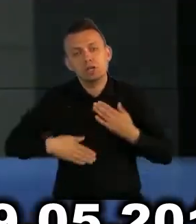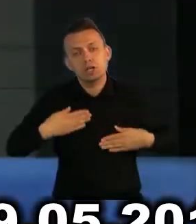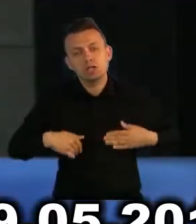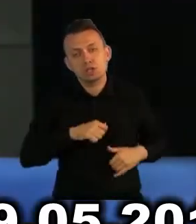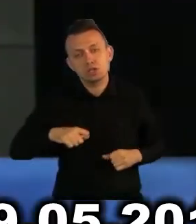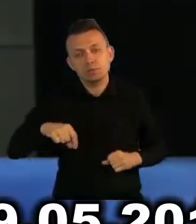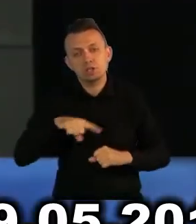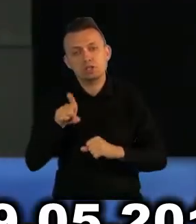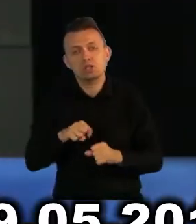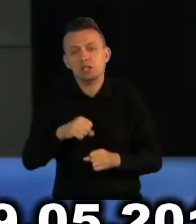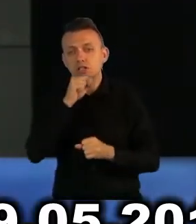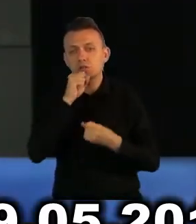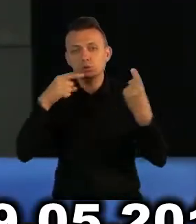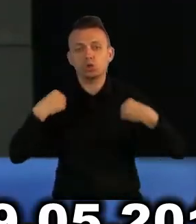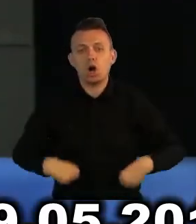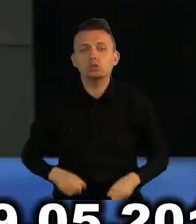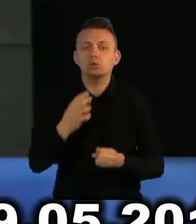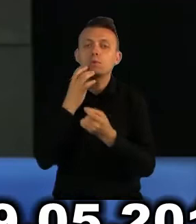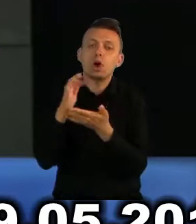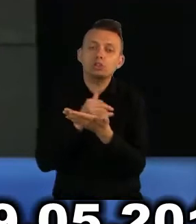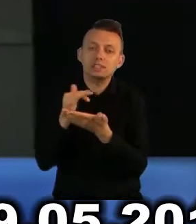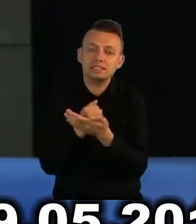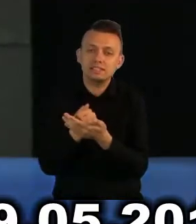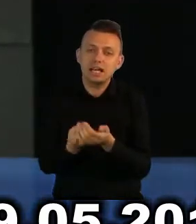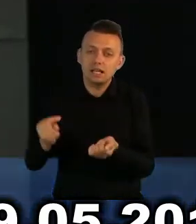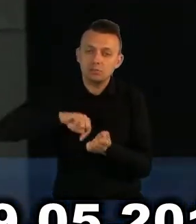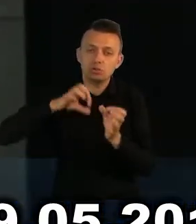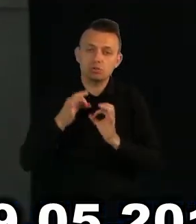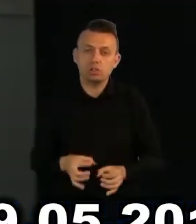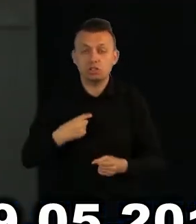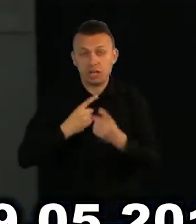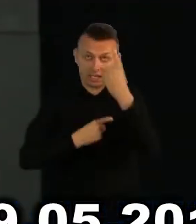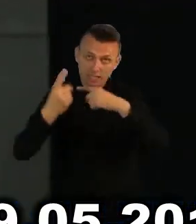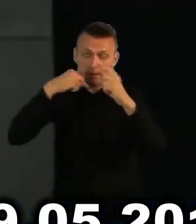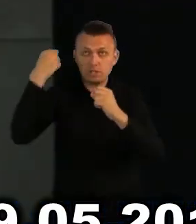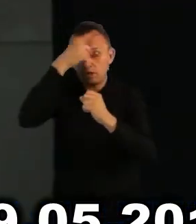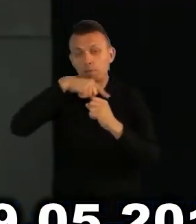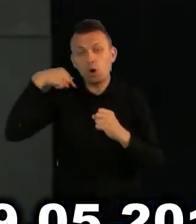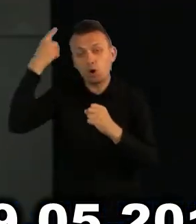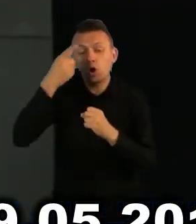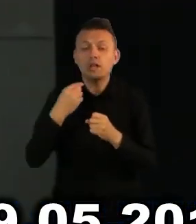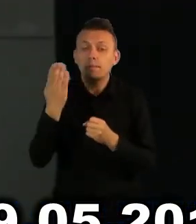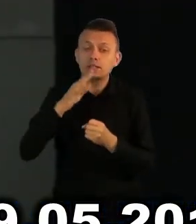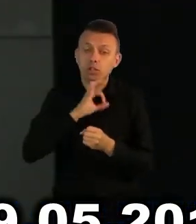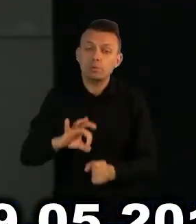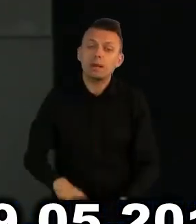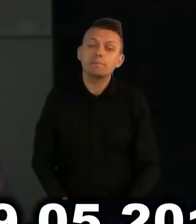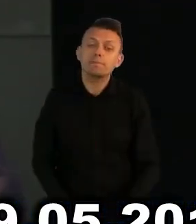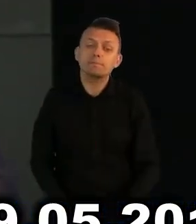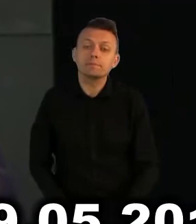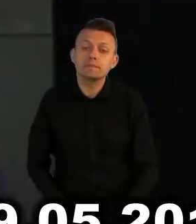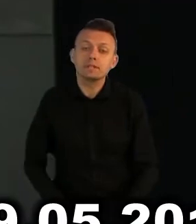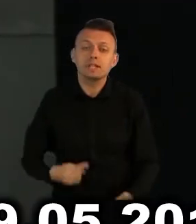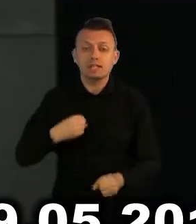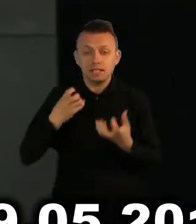mieście. I cieszymy się, że dużo osób korzysta, przyszło dzisiaj, myślę, że pogoda temu sprzyja. Chciałbym